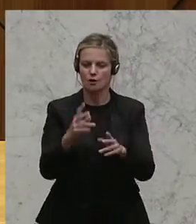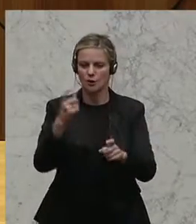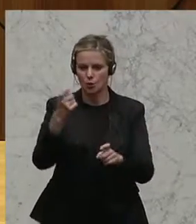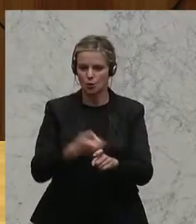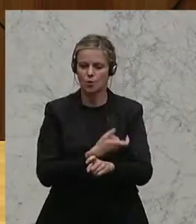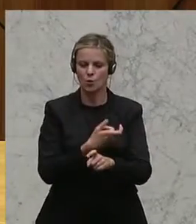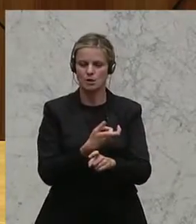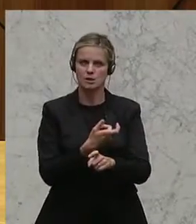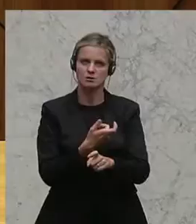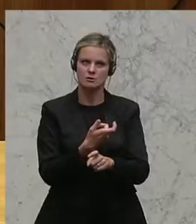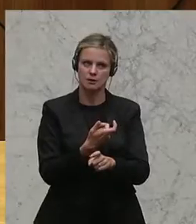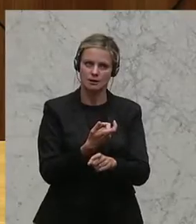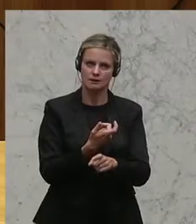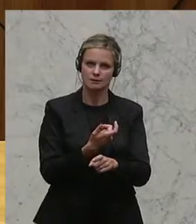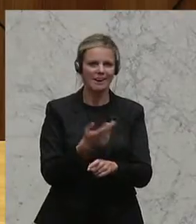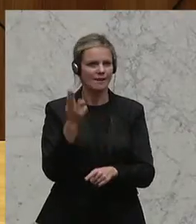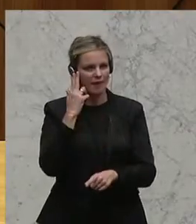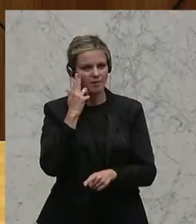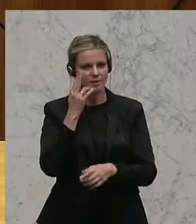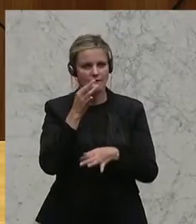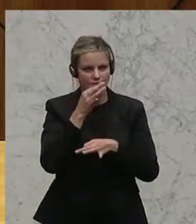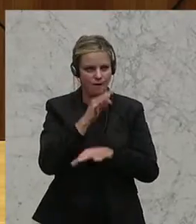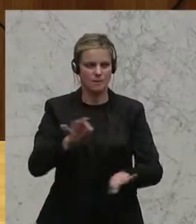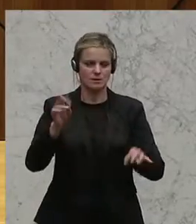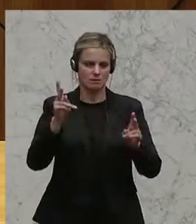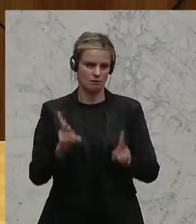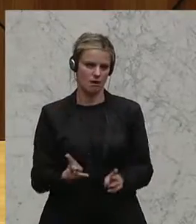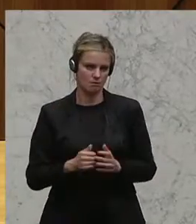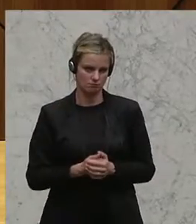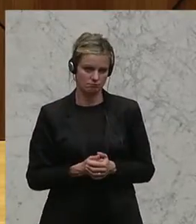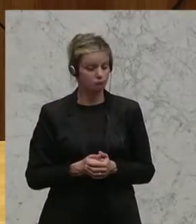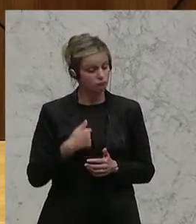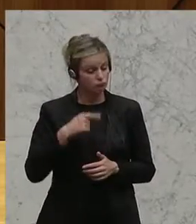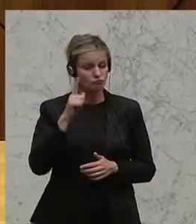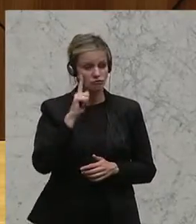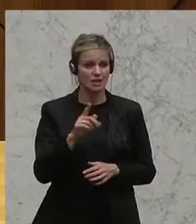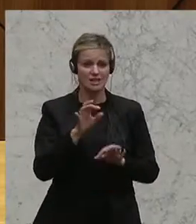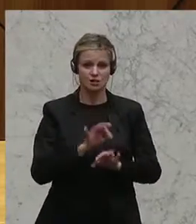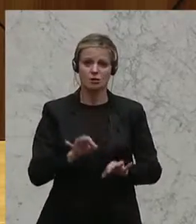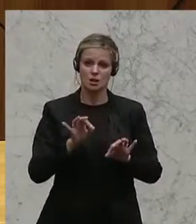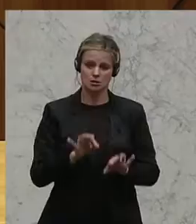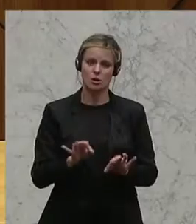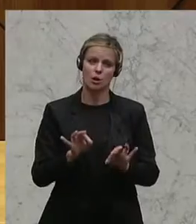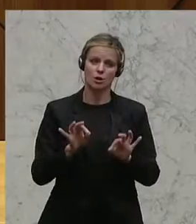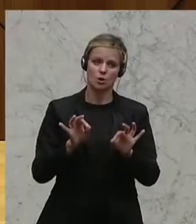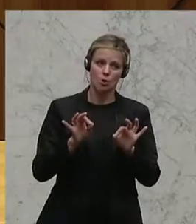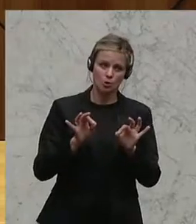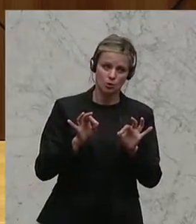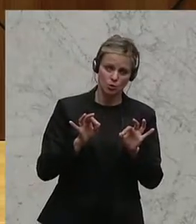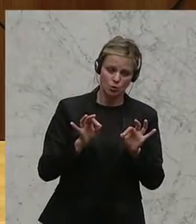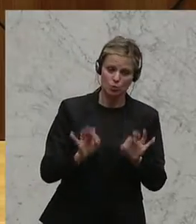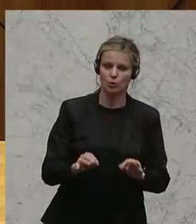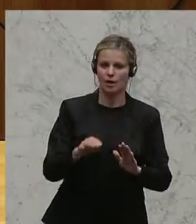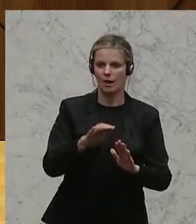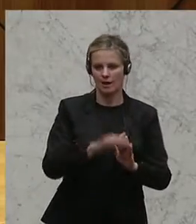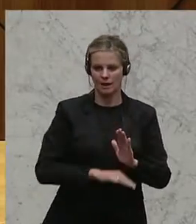Sprachförderkursen dort ihre Kenntnisse verbessern können. Ich halte das für eine ganz entscheidende